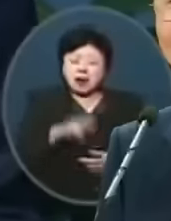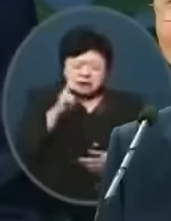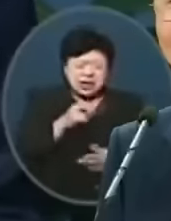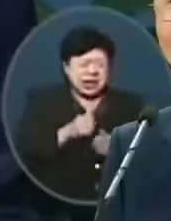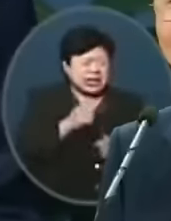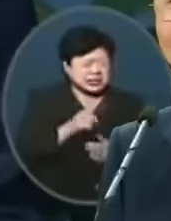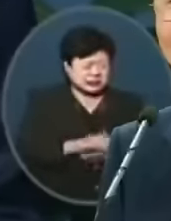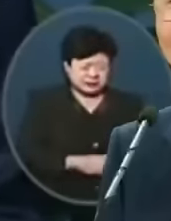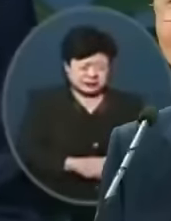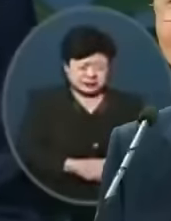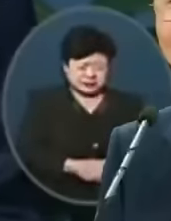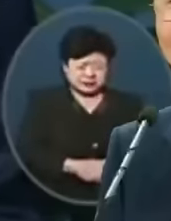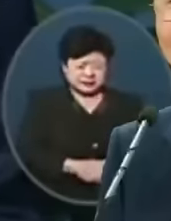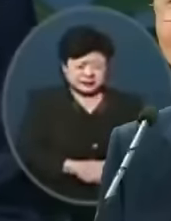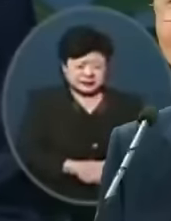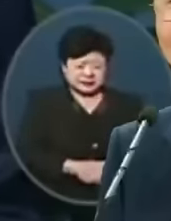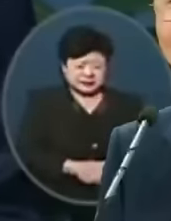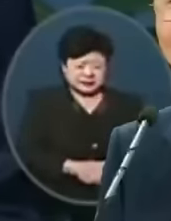하나님